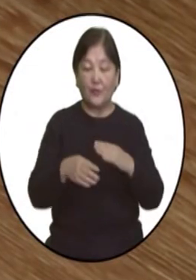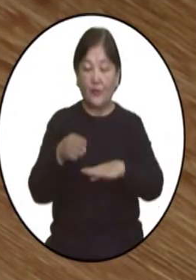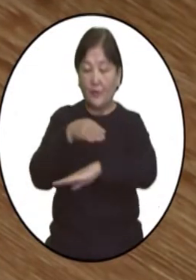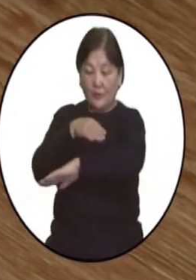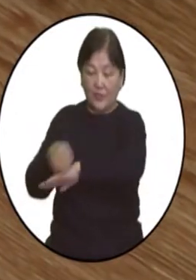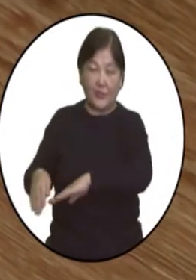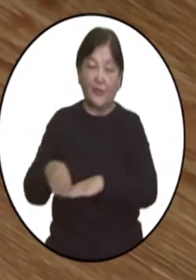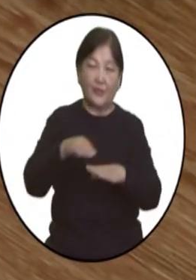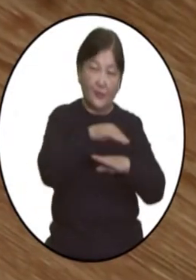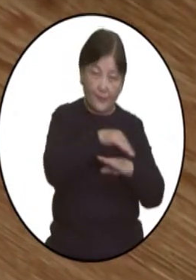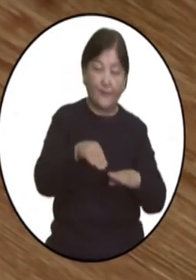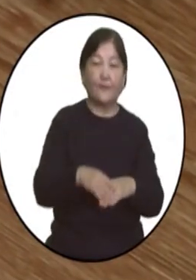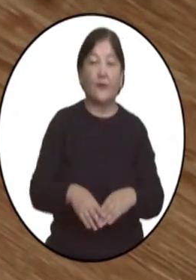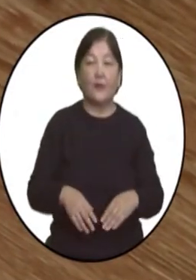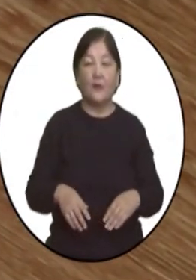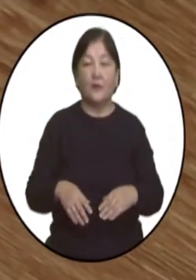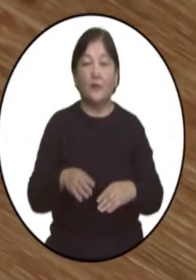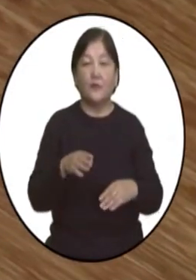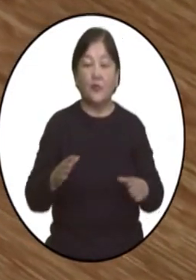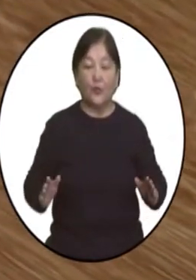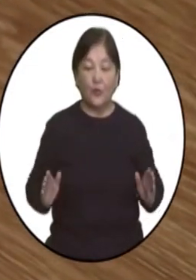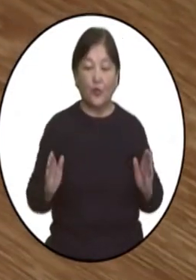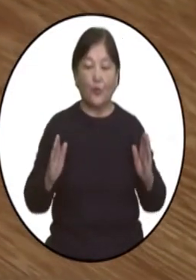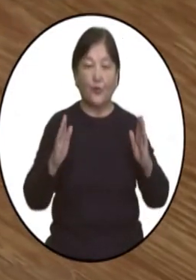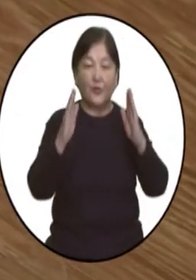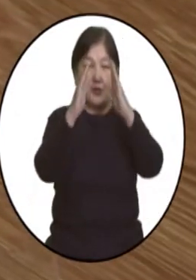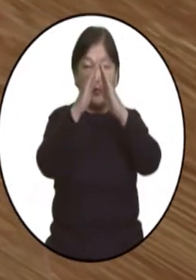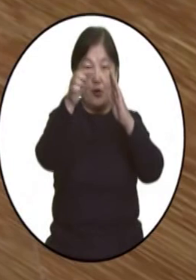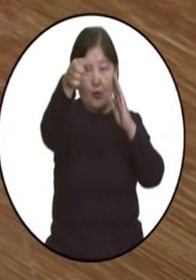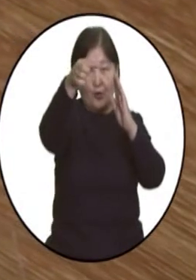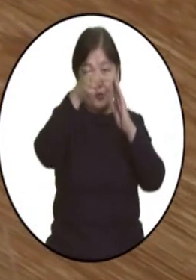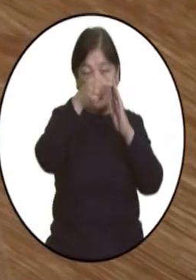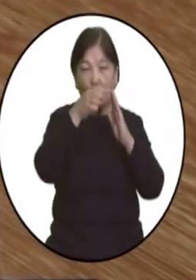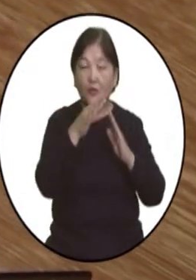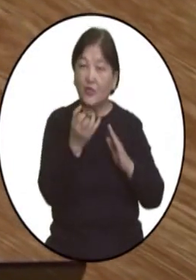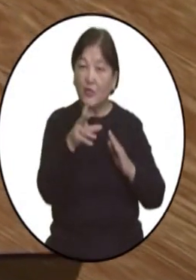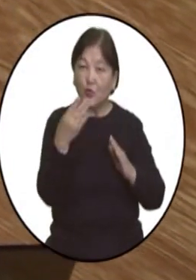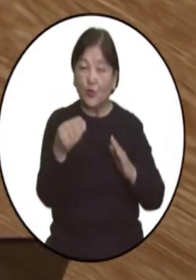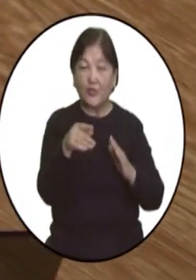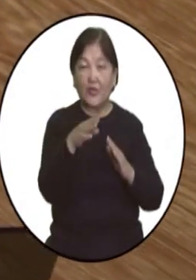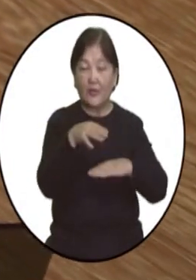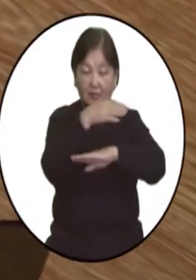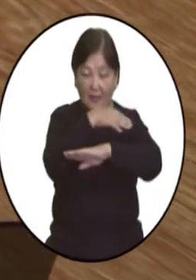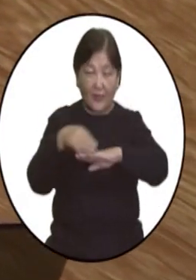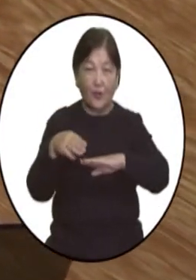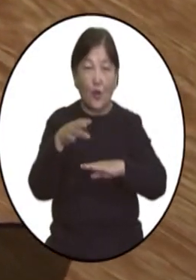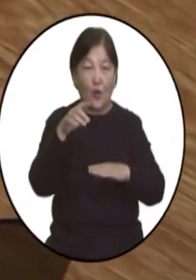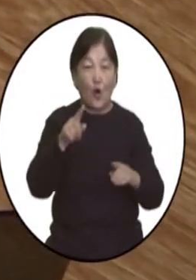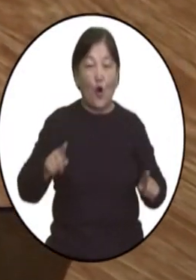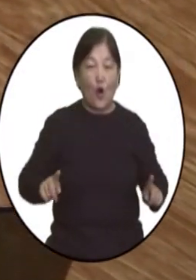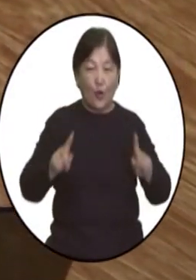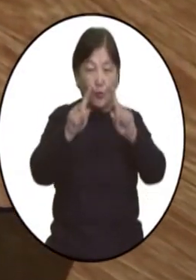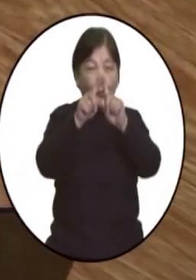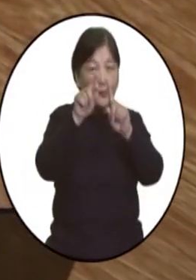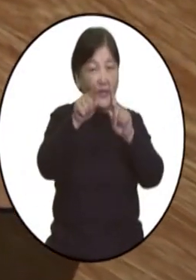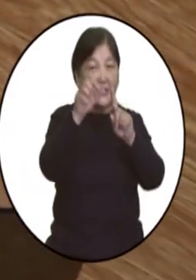хөдөлгөөд параллел шулуунуудыг харилцан хооронд нь шилжүүлж татхад окторгод байгаа А